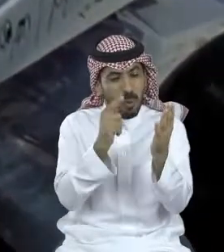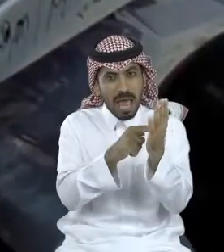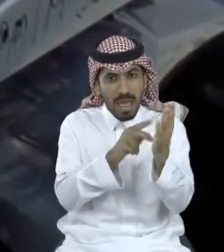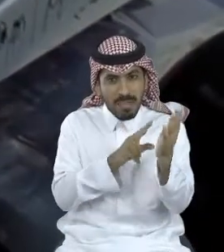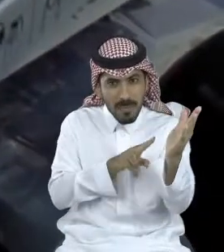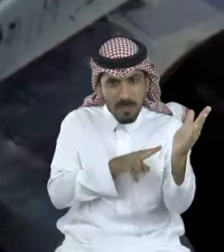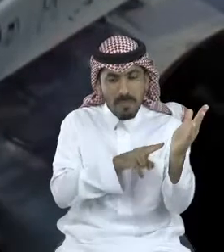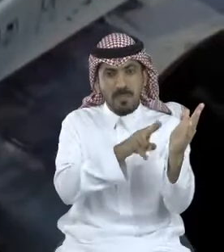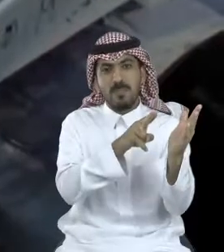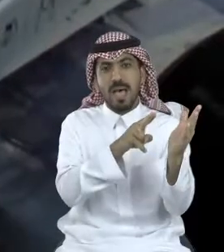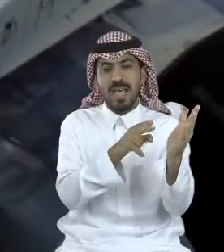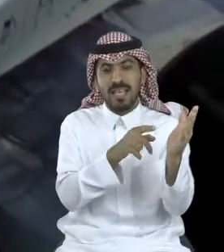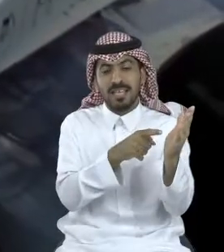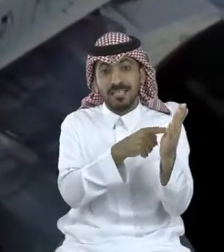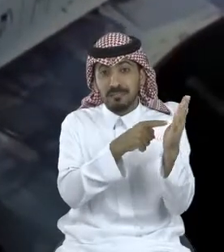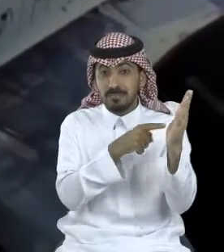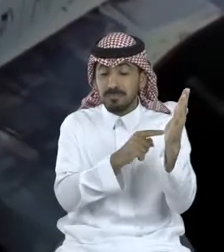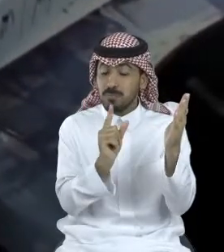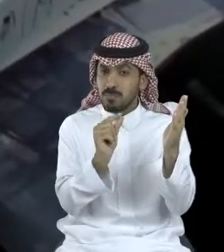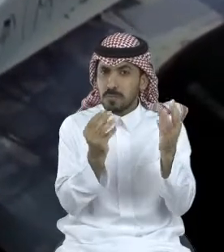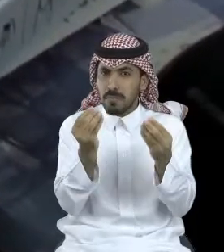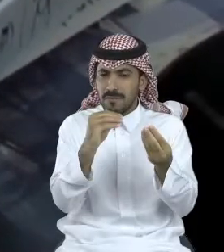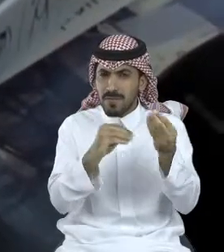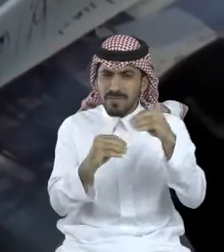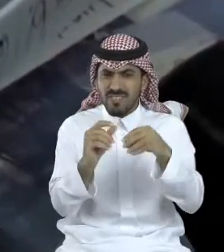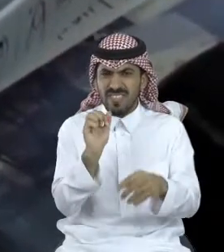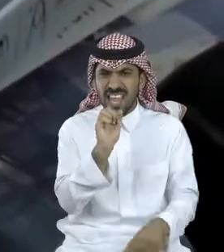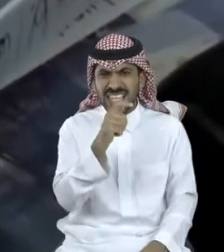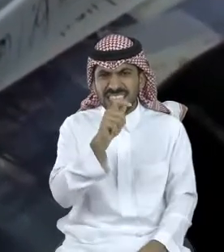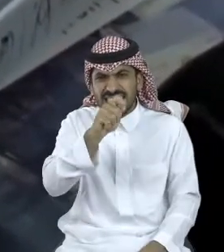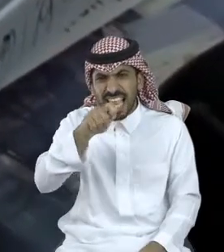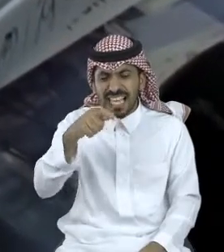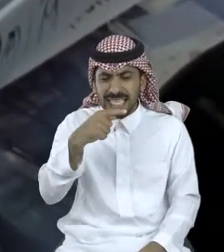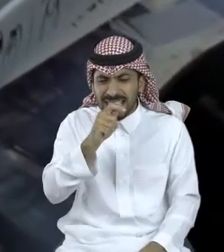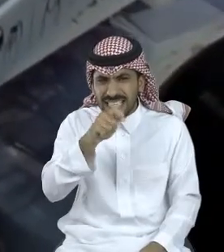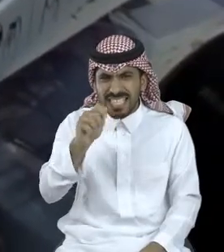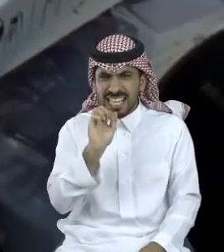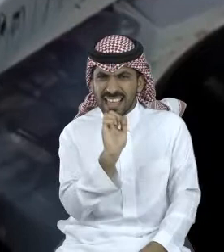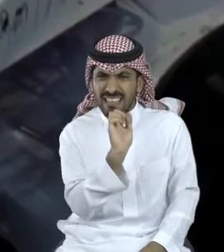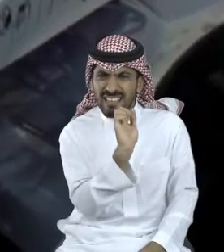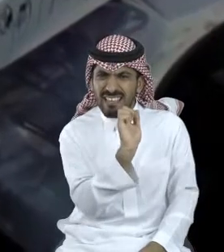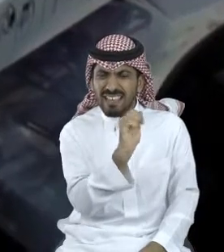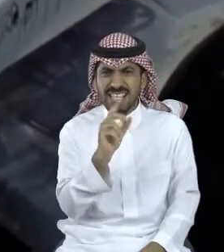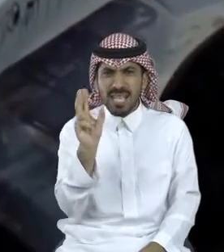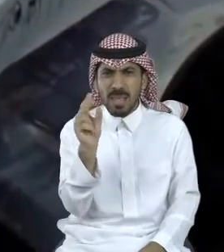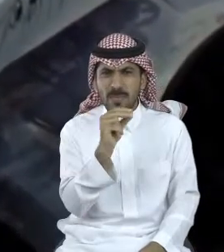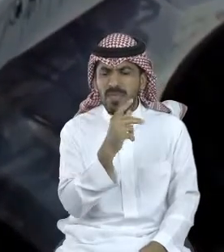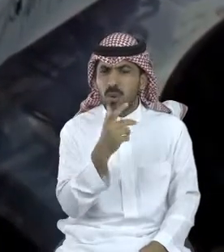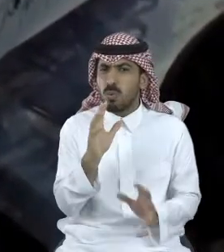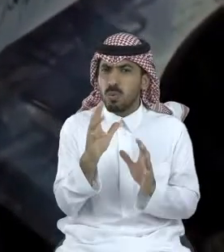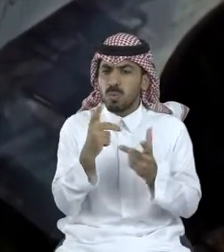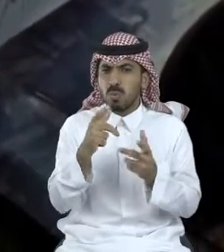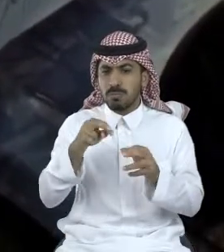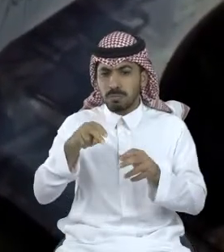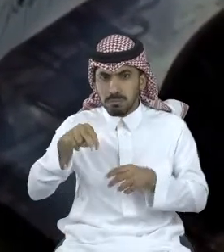موضح الكالوريز، هذا استهلاك الكالوريز حقتنا. فيقول لك الباسيف كالوري بيرن والكالوريز بيرند ديورينج اكسرسايزز، التدريب وما